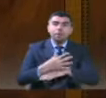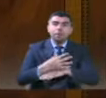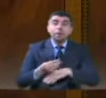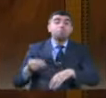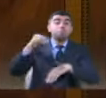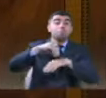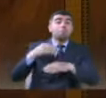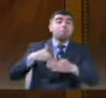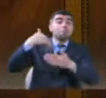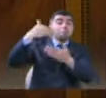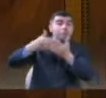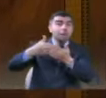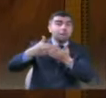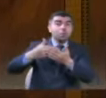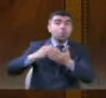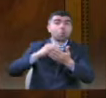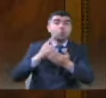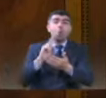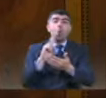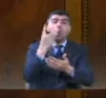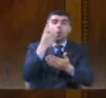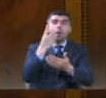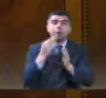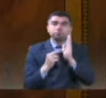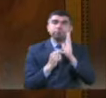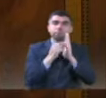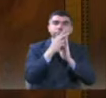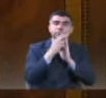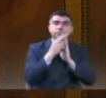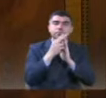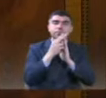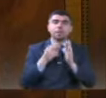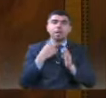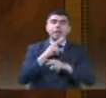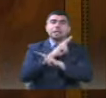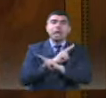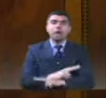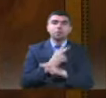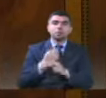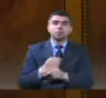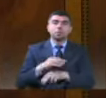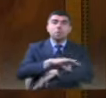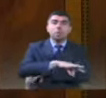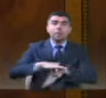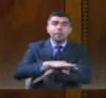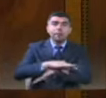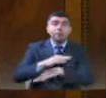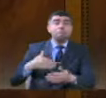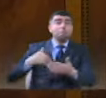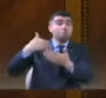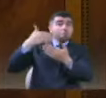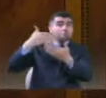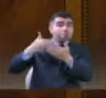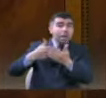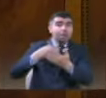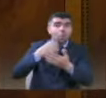بعد ذلك راه هذا الإصلاح غير الجزء الأول غير ديال السمير ديال الموظفين، أما راه باقي خاص واحد